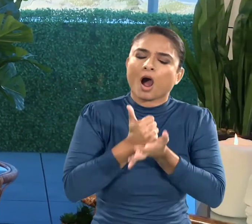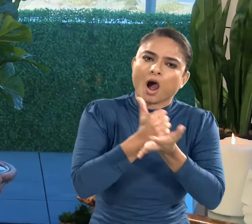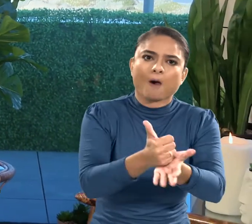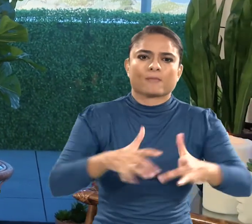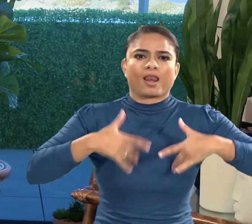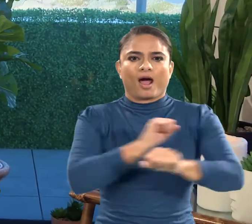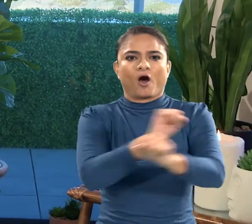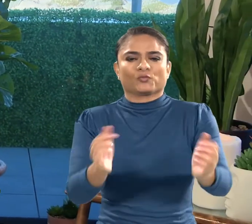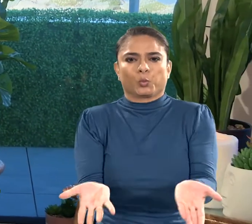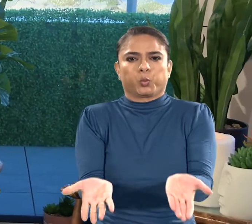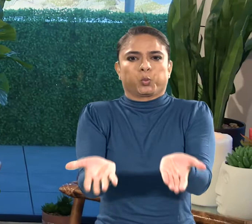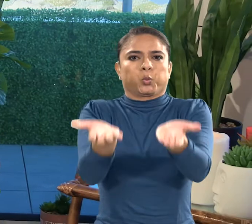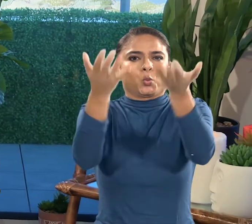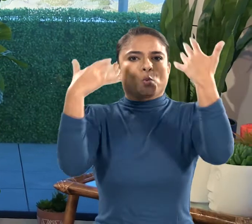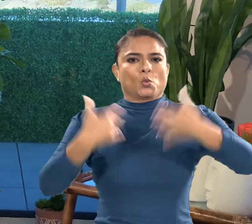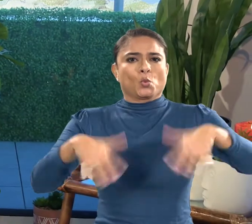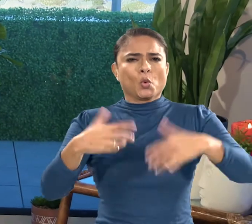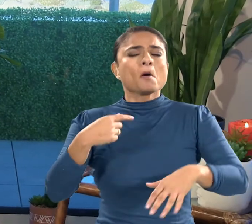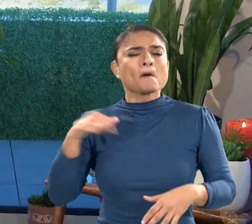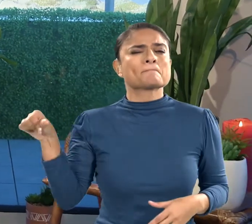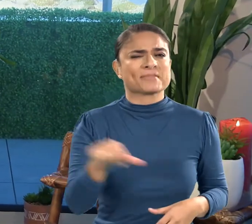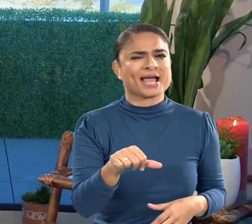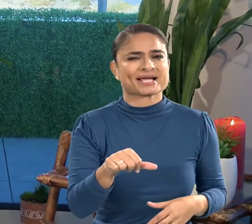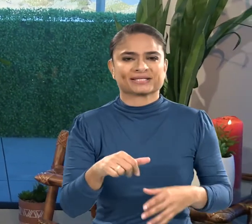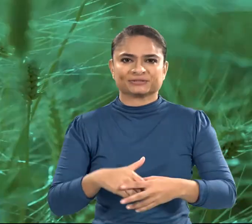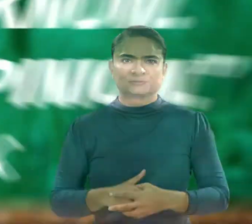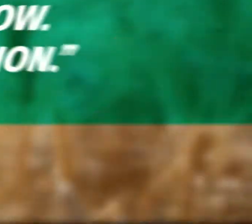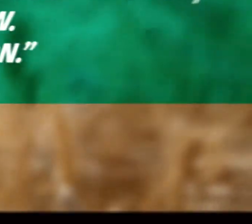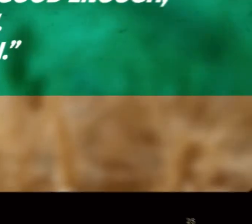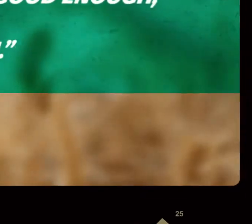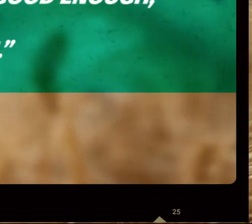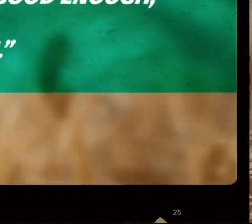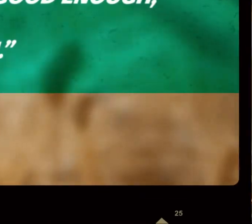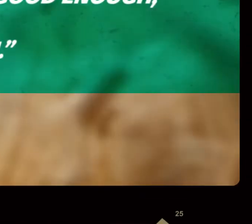baie gesinne op 'n sinvolle manier verbeter. Ons is nou weer terug.